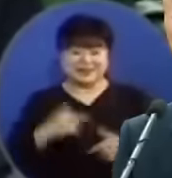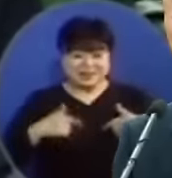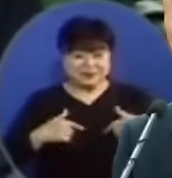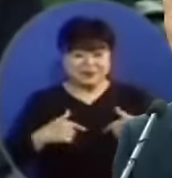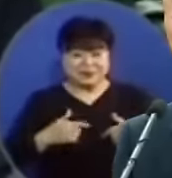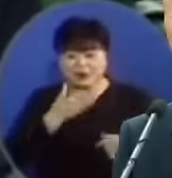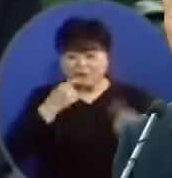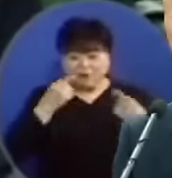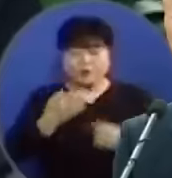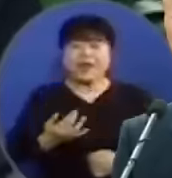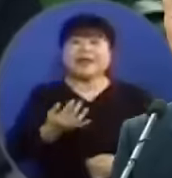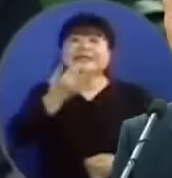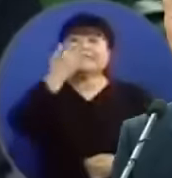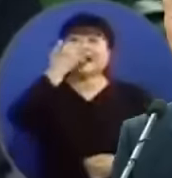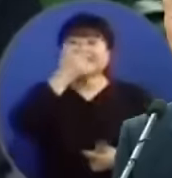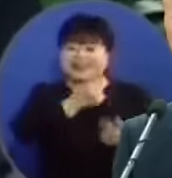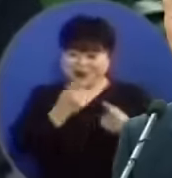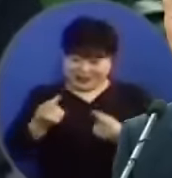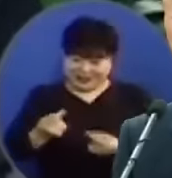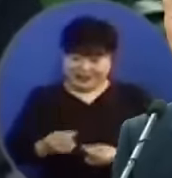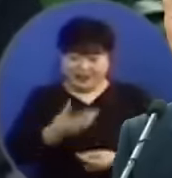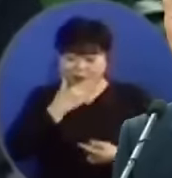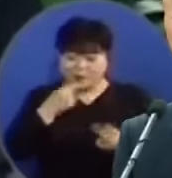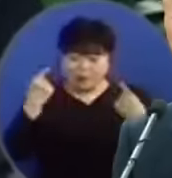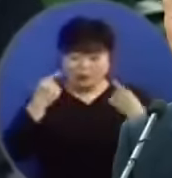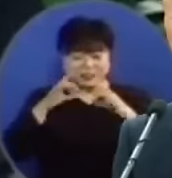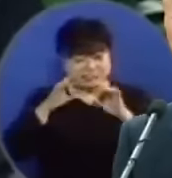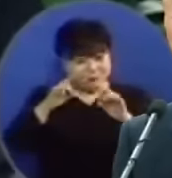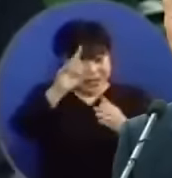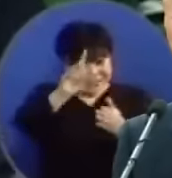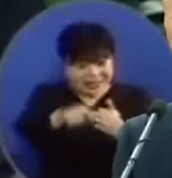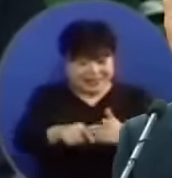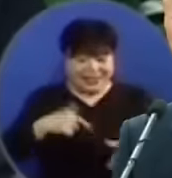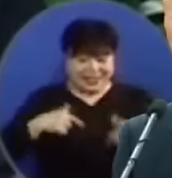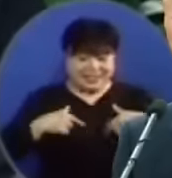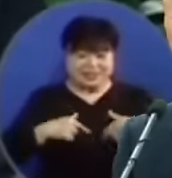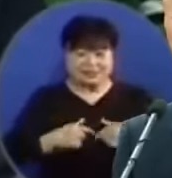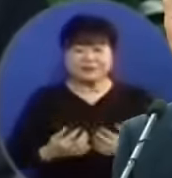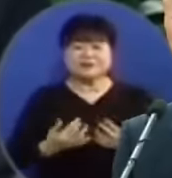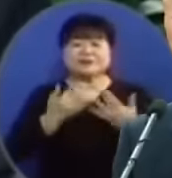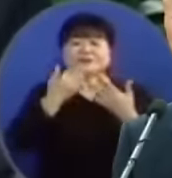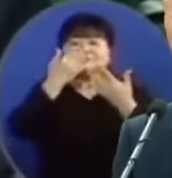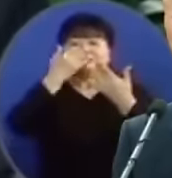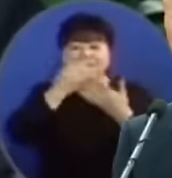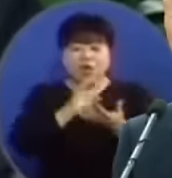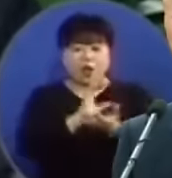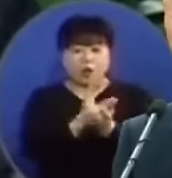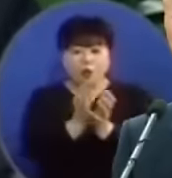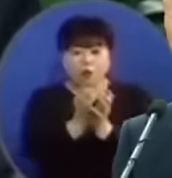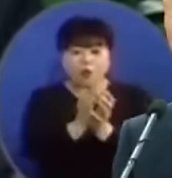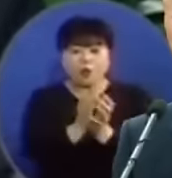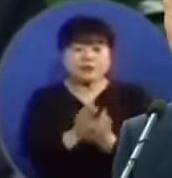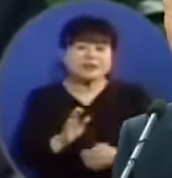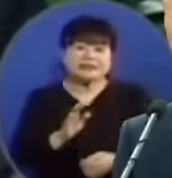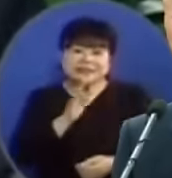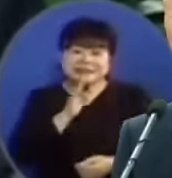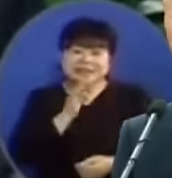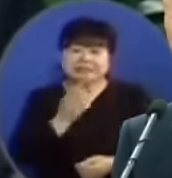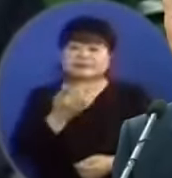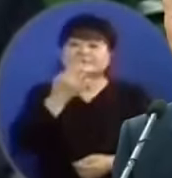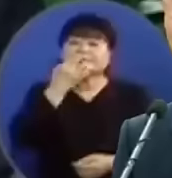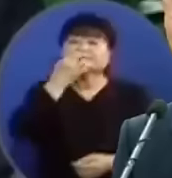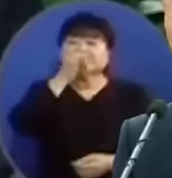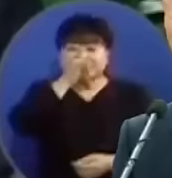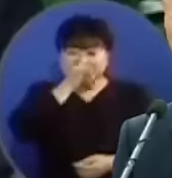기쁨이란 복음의 향기인 것입니다. 복음이 전파되는 곳에 기쁨의 향기가 나야 되는 것입니다. 꽃이 있어도 진짜 꽃은 향기가 나는